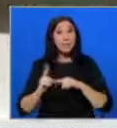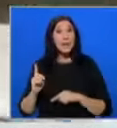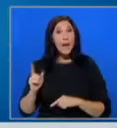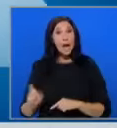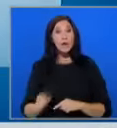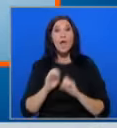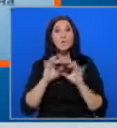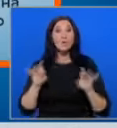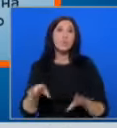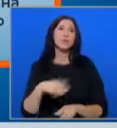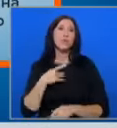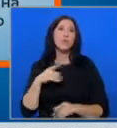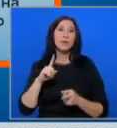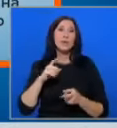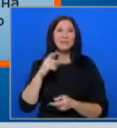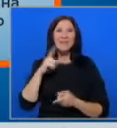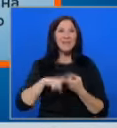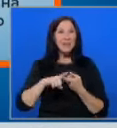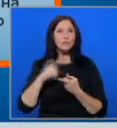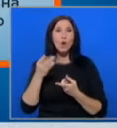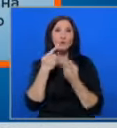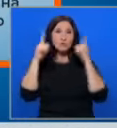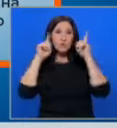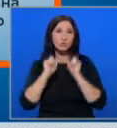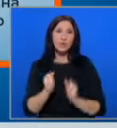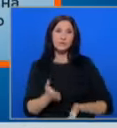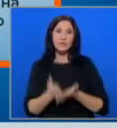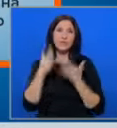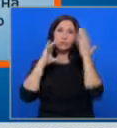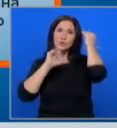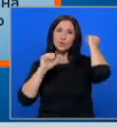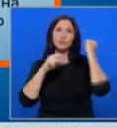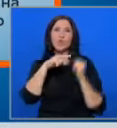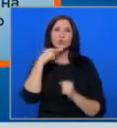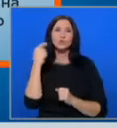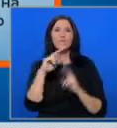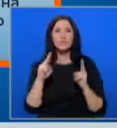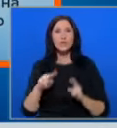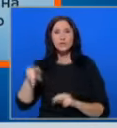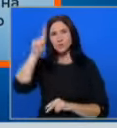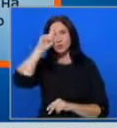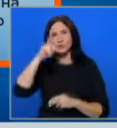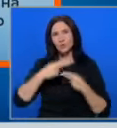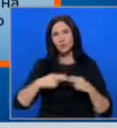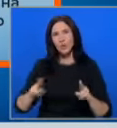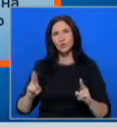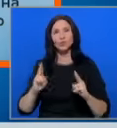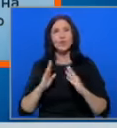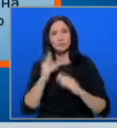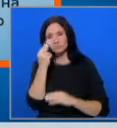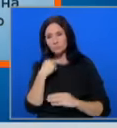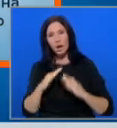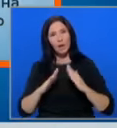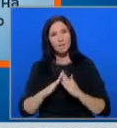там. Негово светейшество очаква съдействие от посолството на Руската федерация в София за отварянето на храма и продължаването на